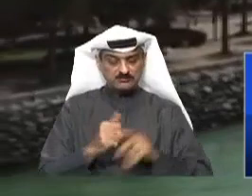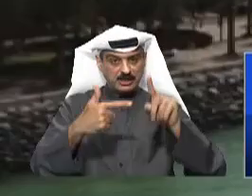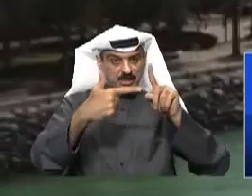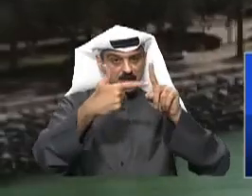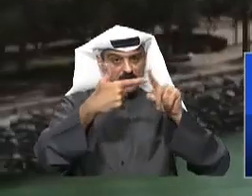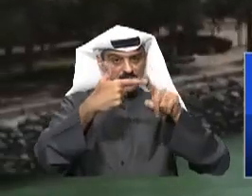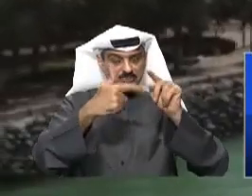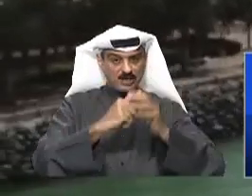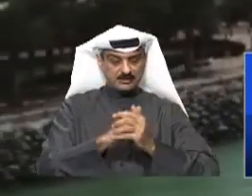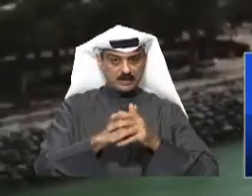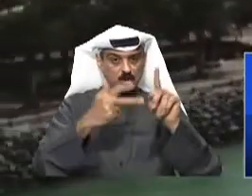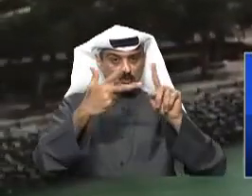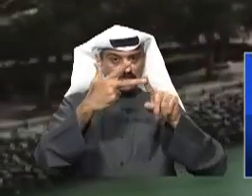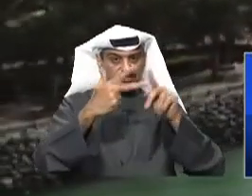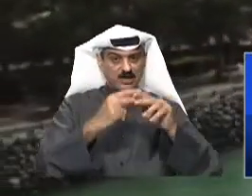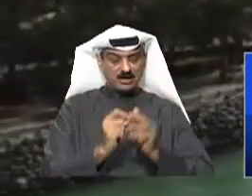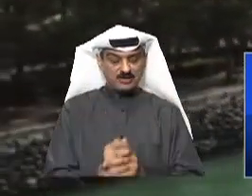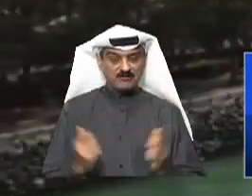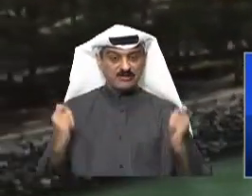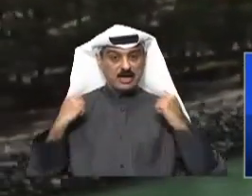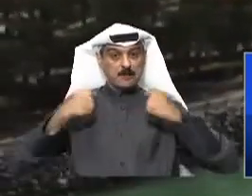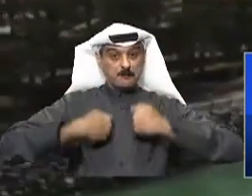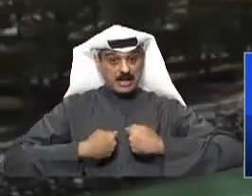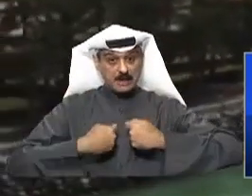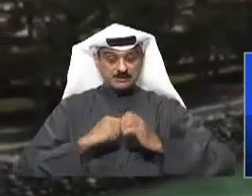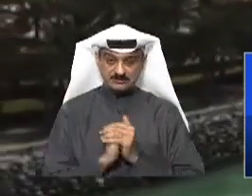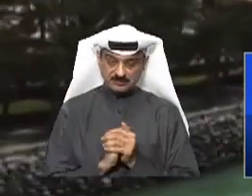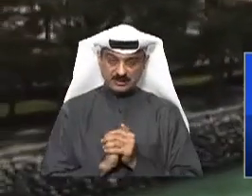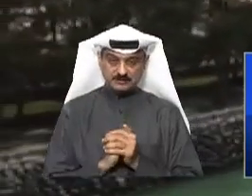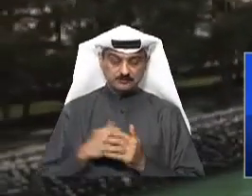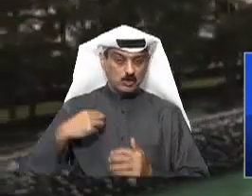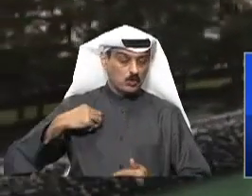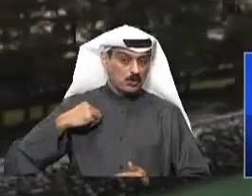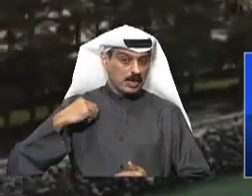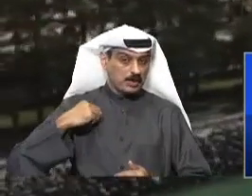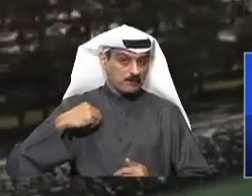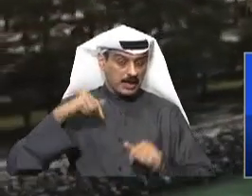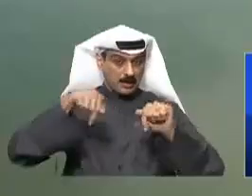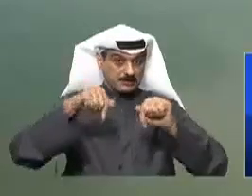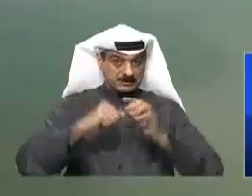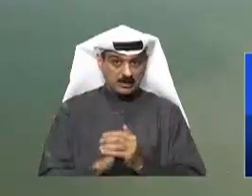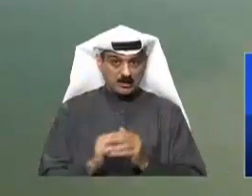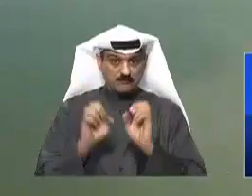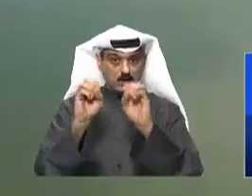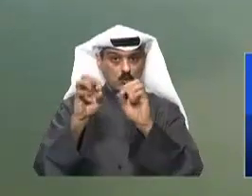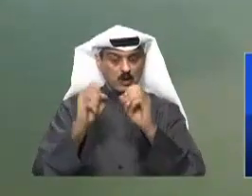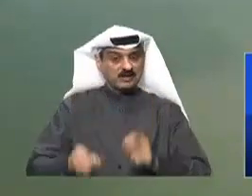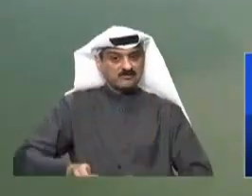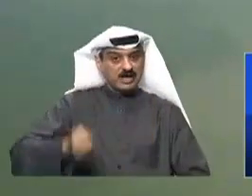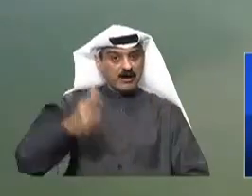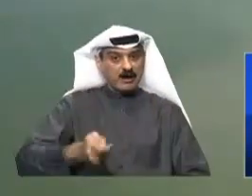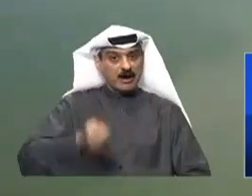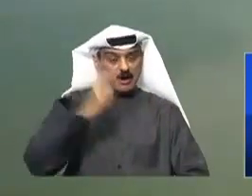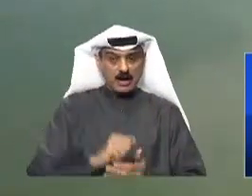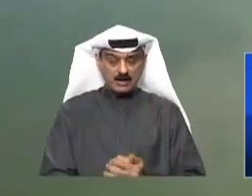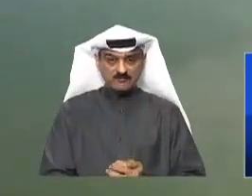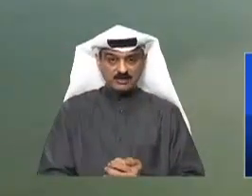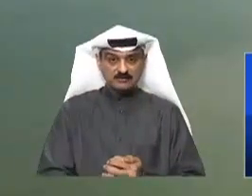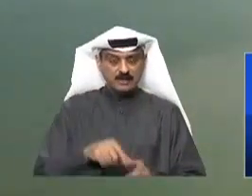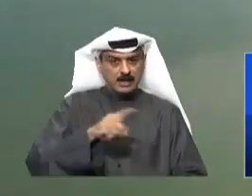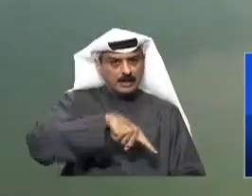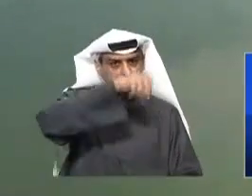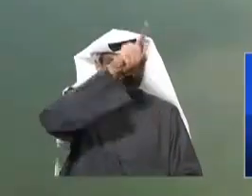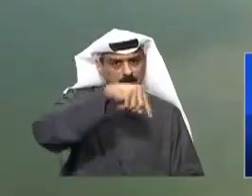مختلفه وهي الملبوسات التي كانت لهما النسبه الاعلى ويعد مؤشر التضخم اداه لقياس